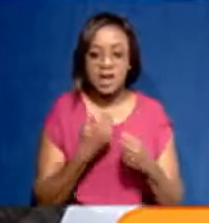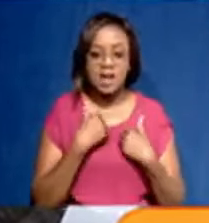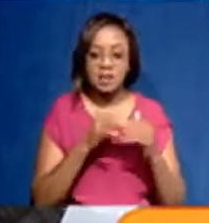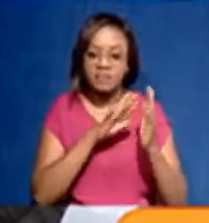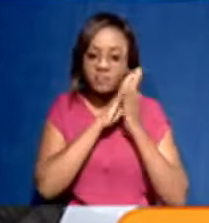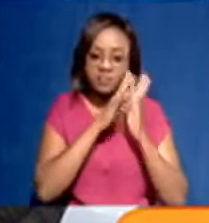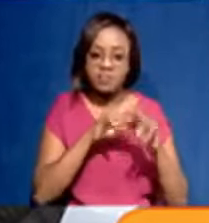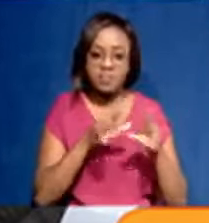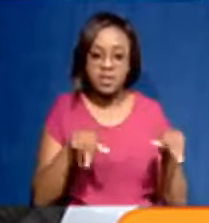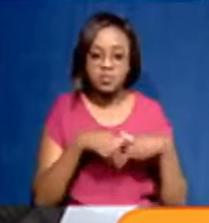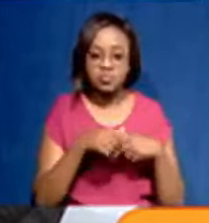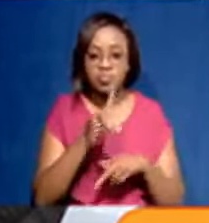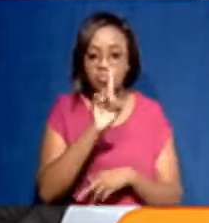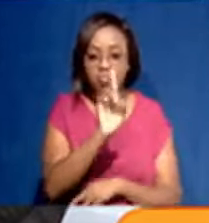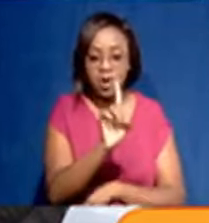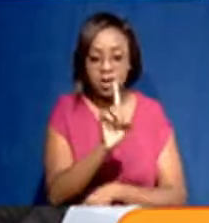moja.